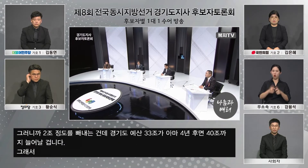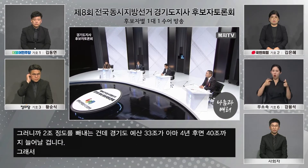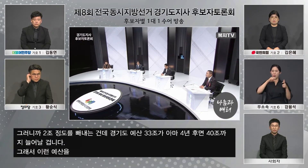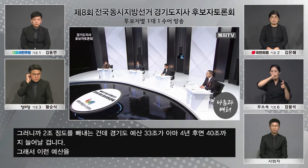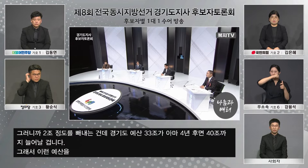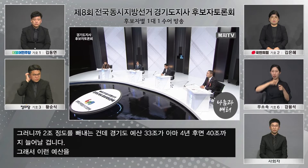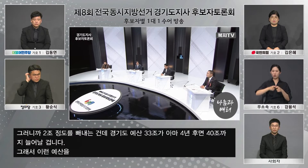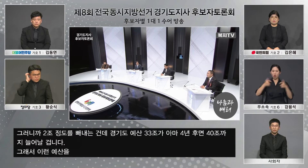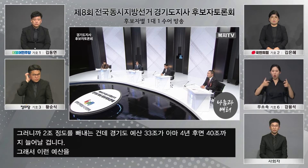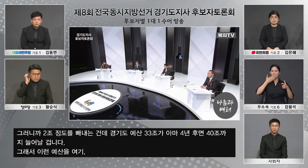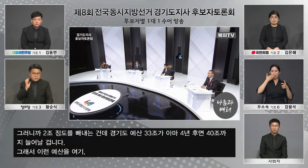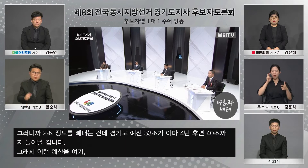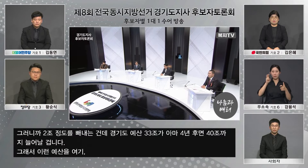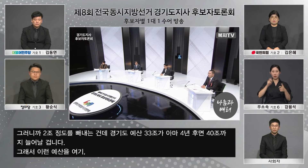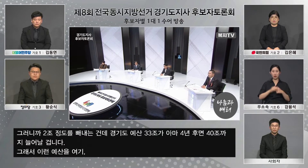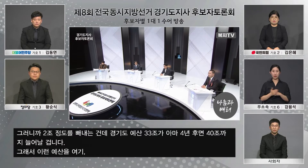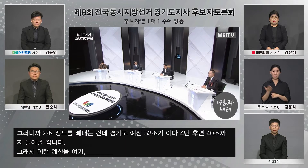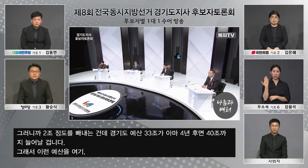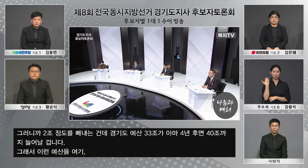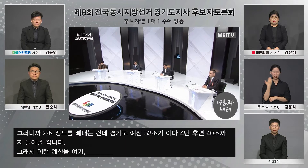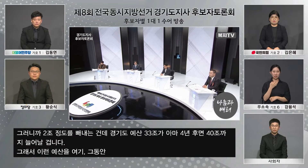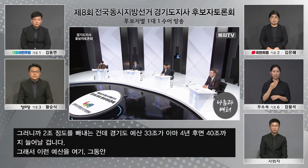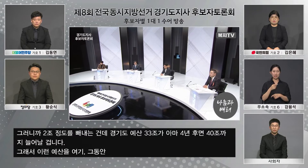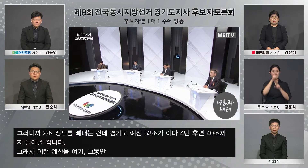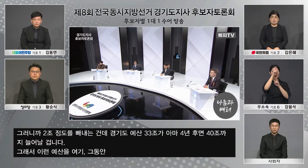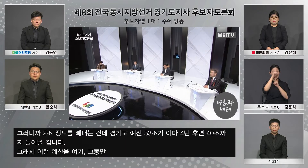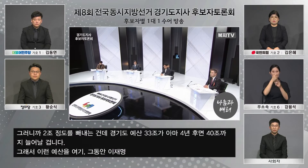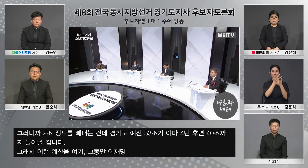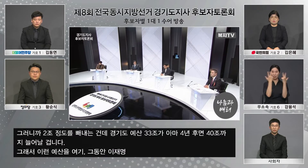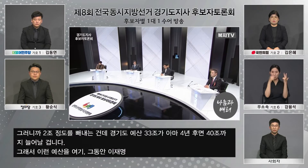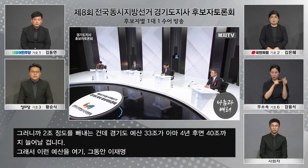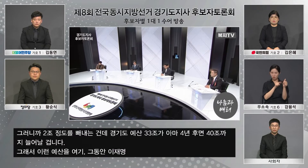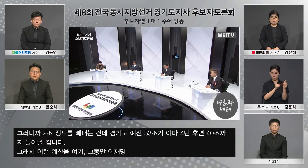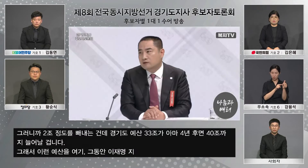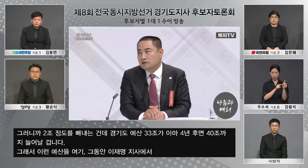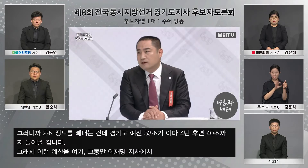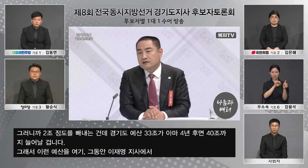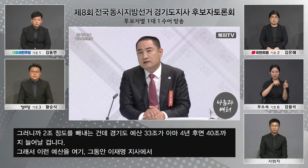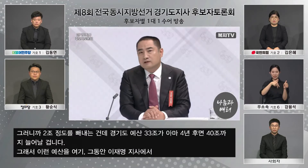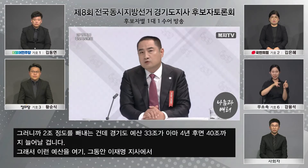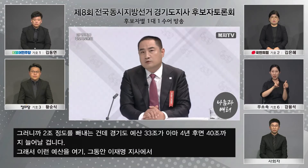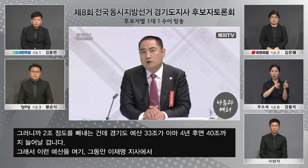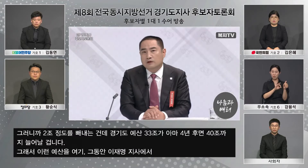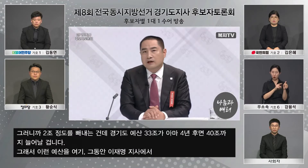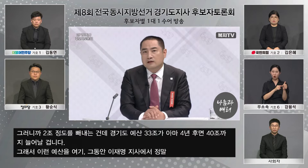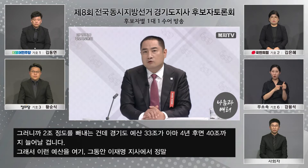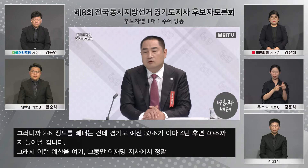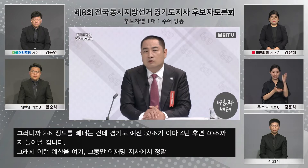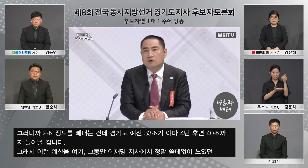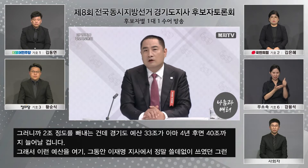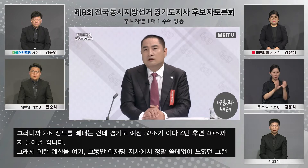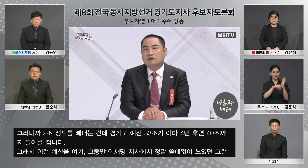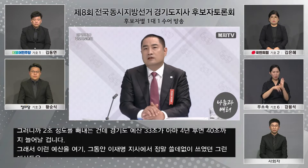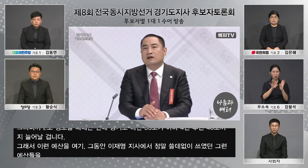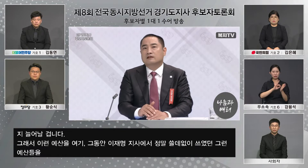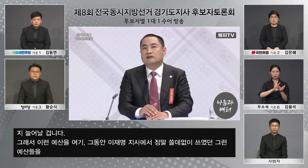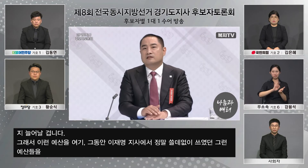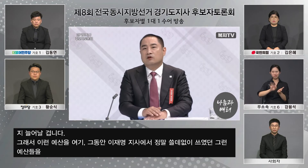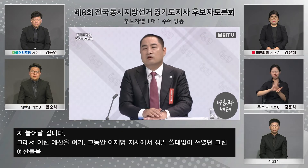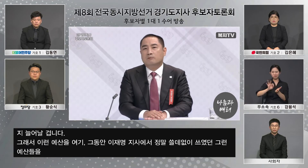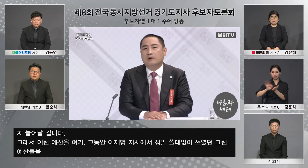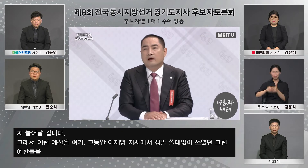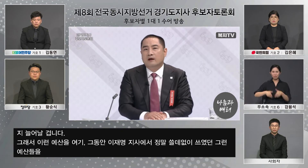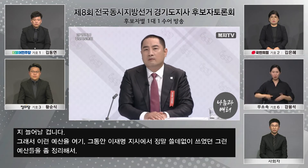그동안 이재명 지사에서 정말 쓸데없이 쓰였던 그런 예산들을 좀 정리해가지고, 그리고 그런